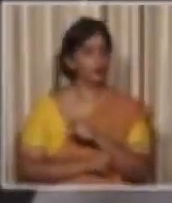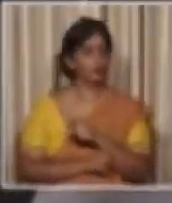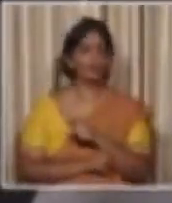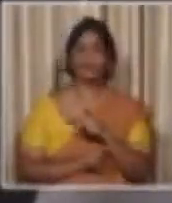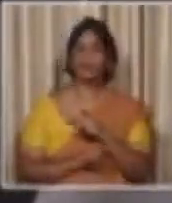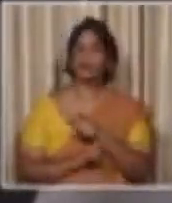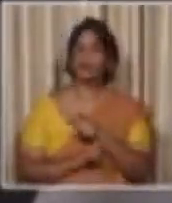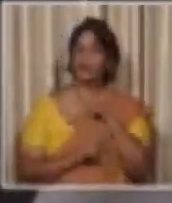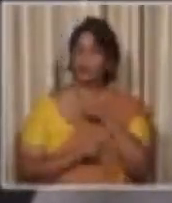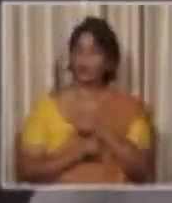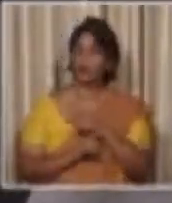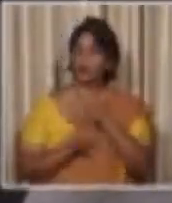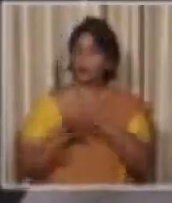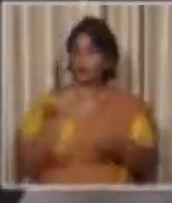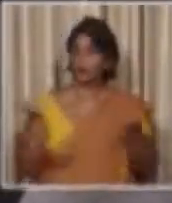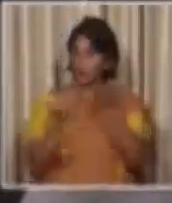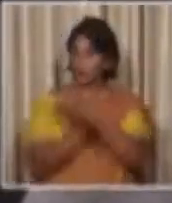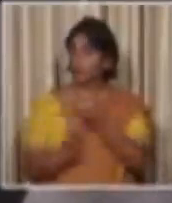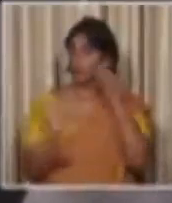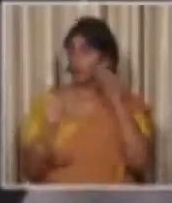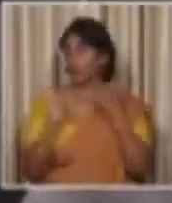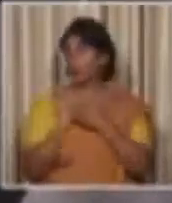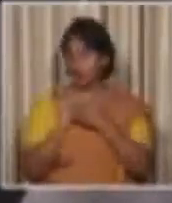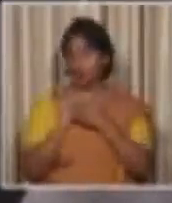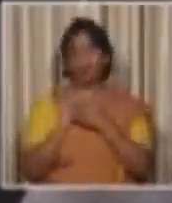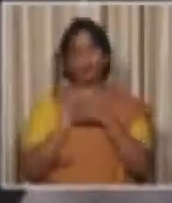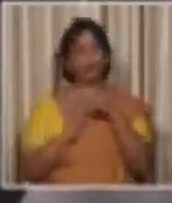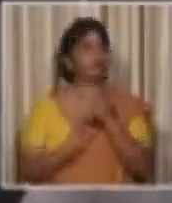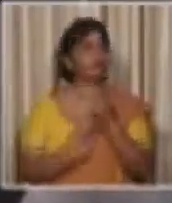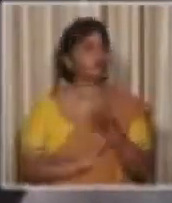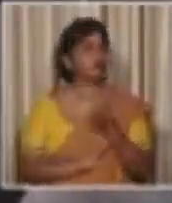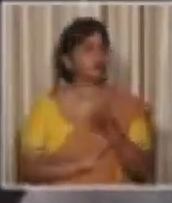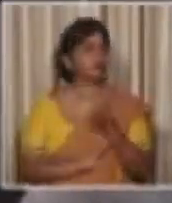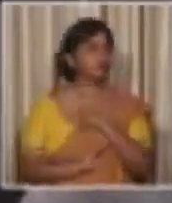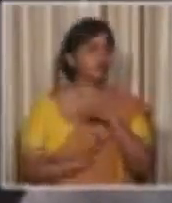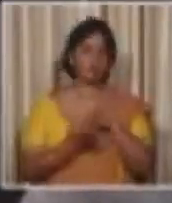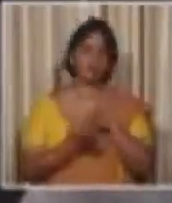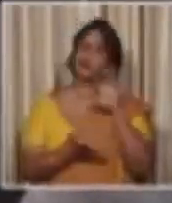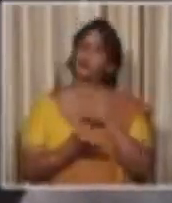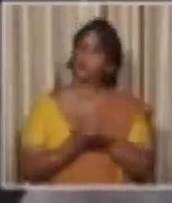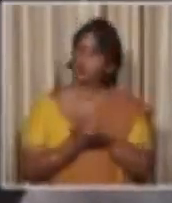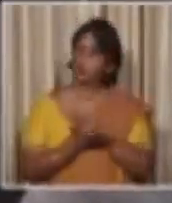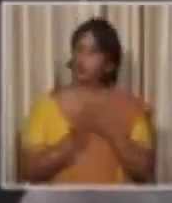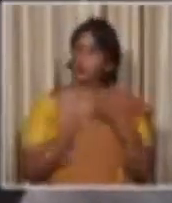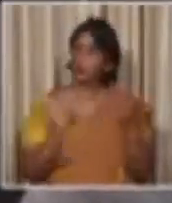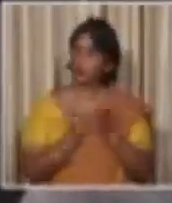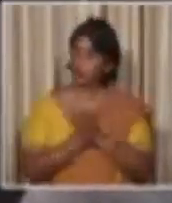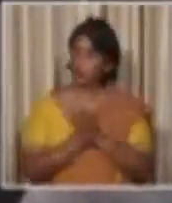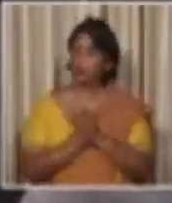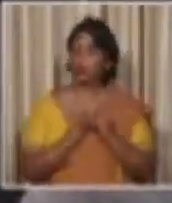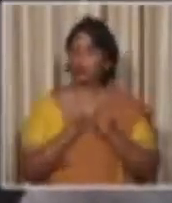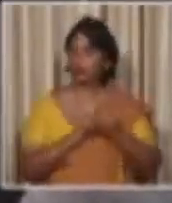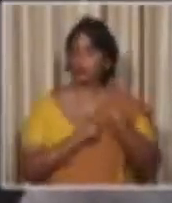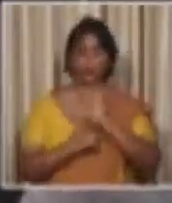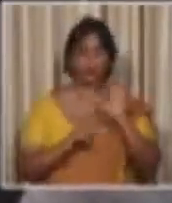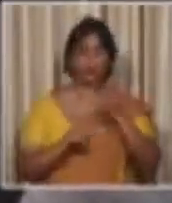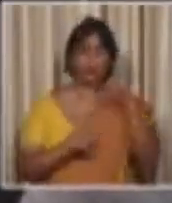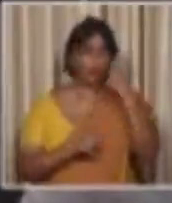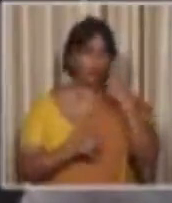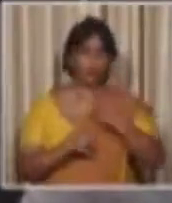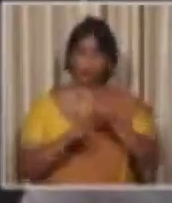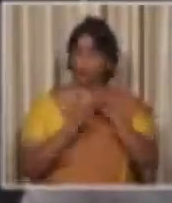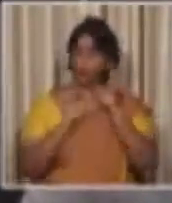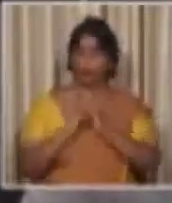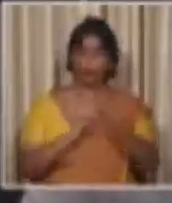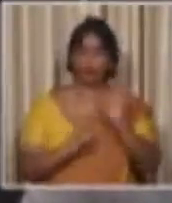පව පර්චෙස් ඇග්‍රීමෙන්ට් එක පිළිබඳව ඒක මිල තීරණය කිරීමක් එක්ක යන්න එපා එකඟතාවයකට යන්න